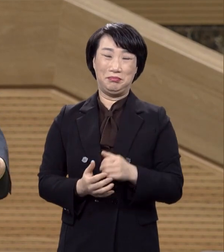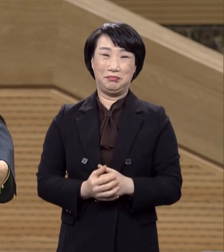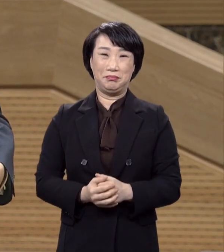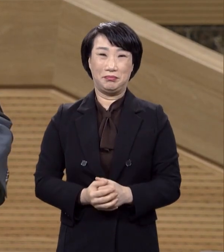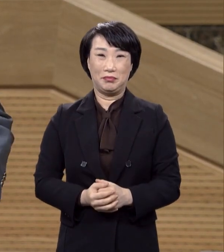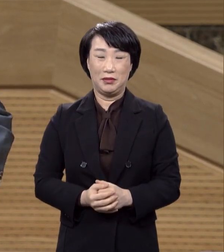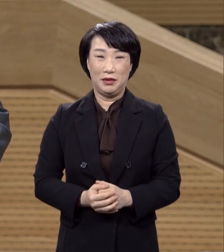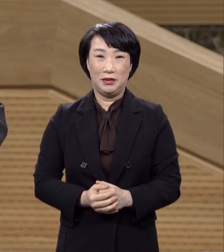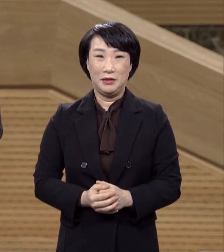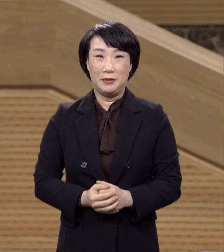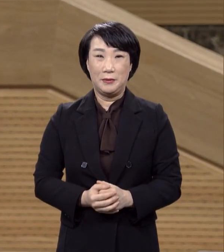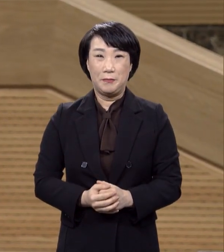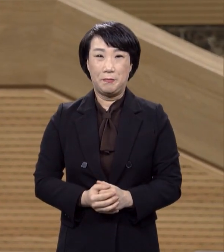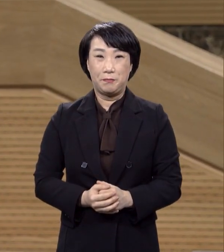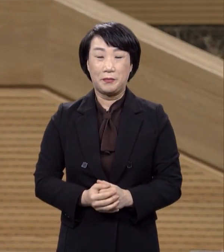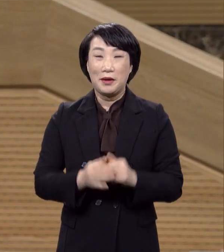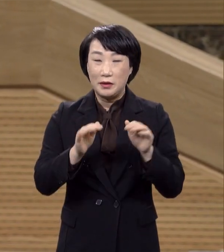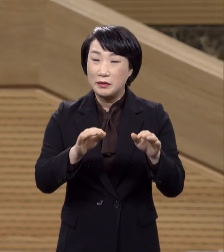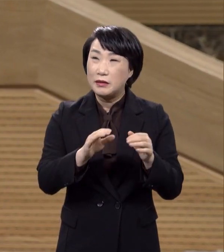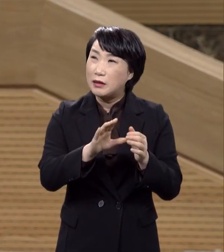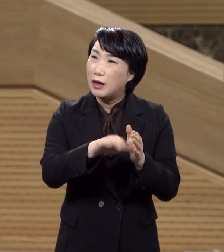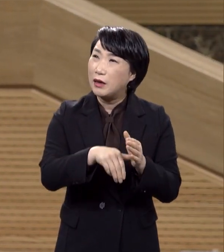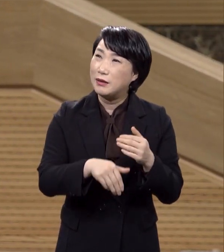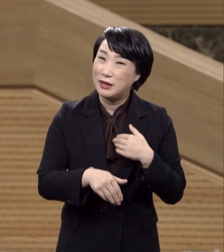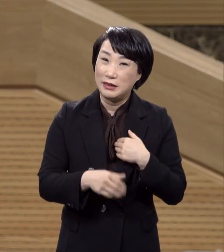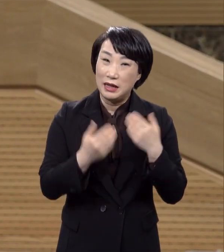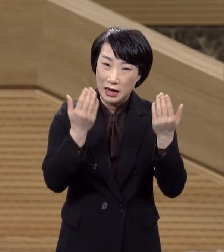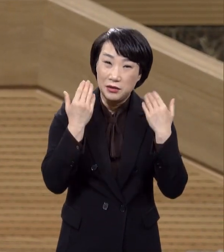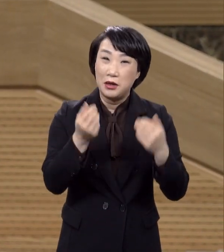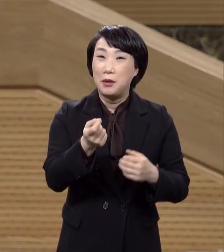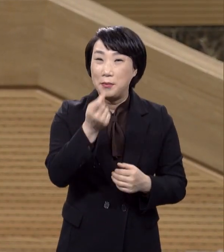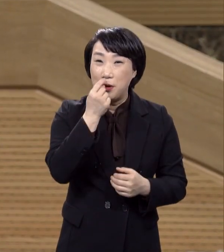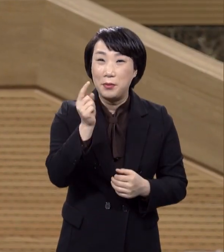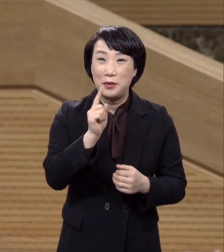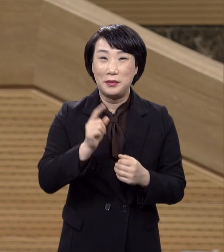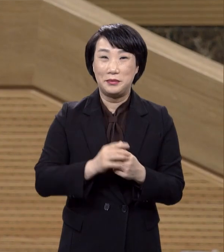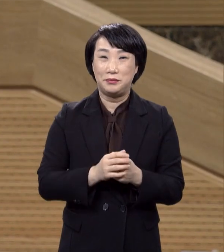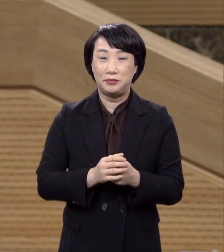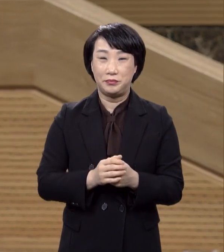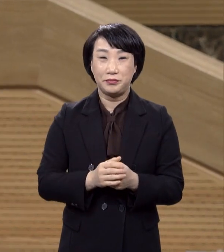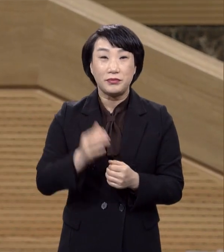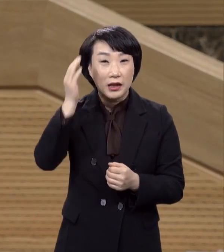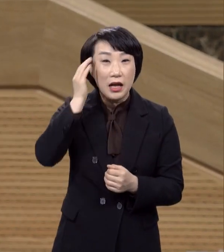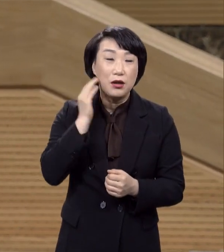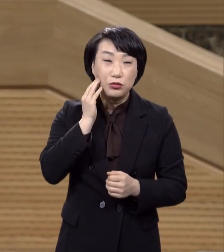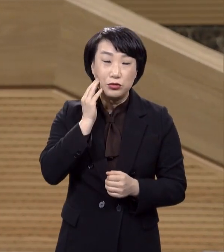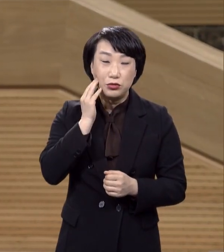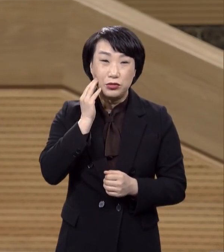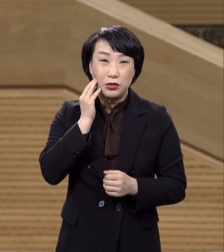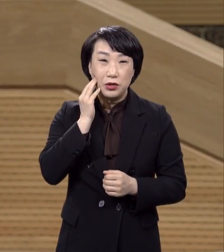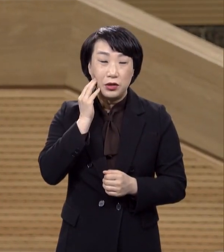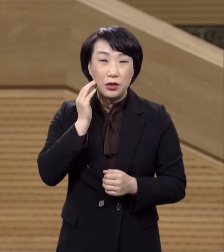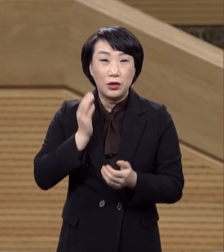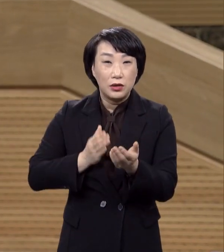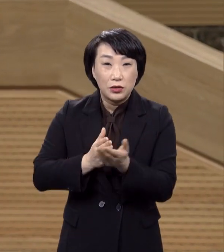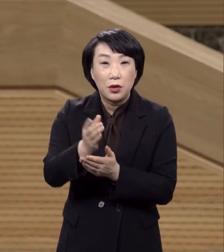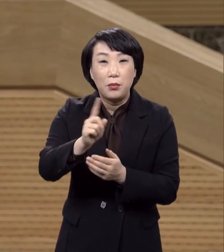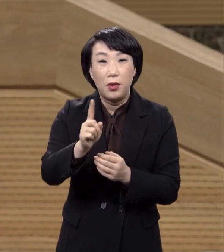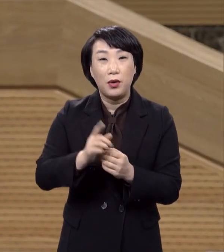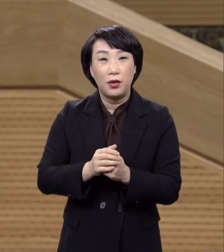있겠습니까? 예, 그때 저들은 학교에서 배우기를 대한민국은